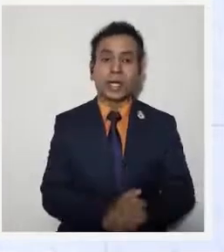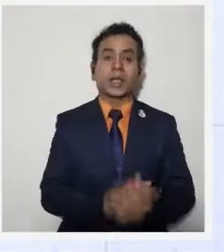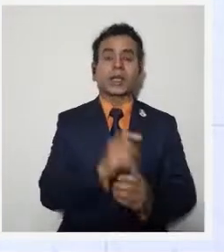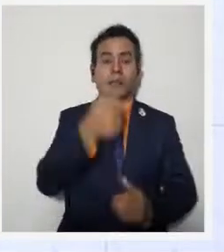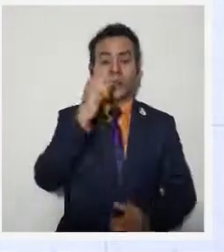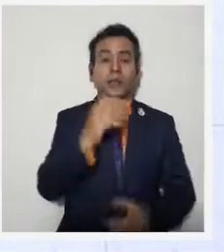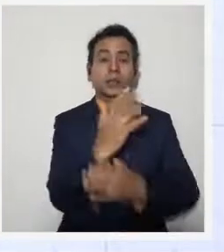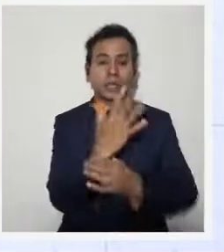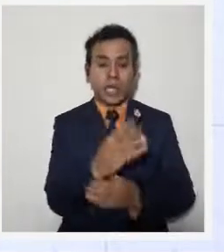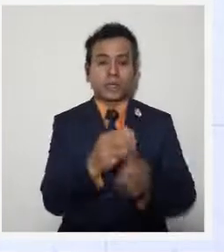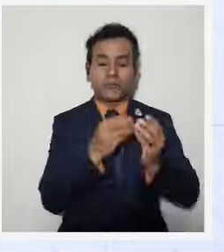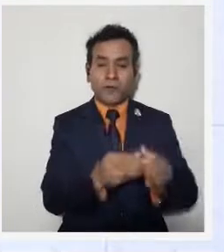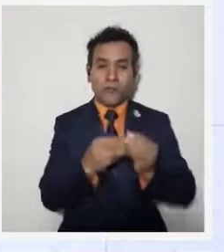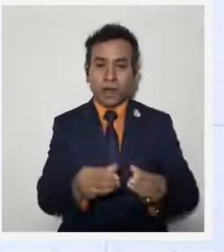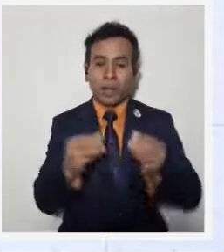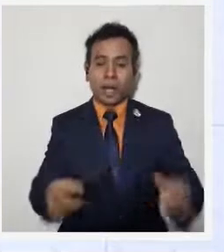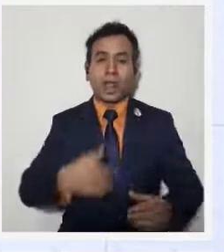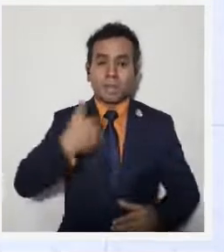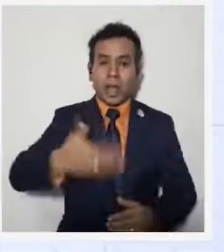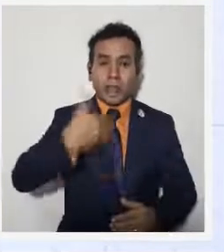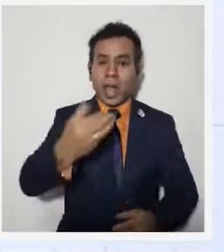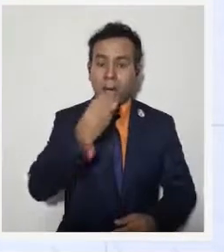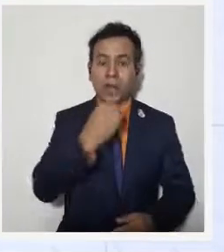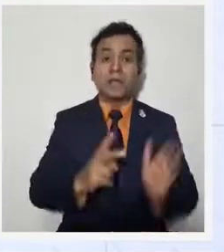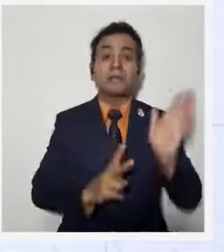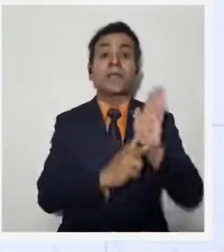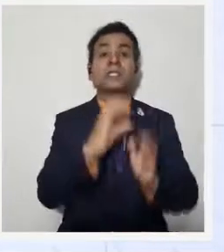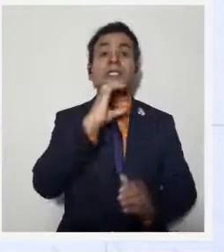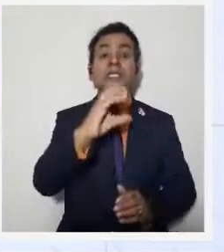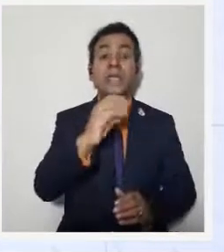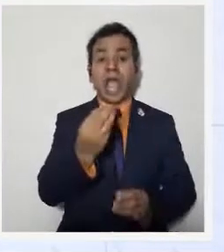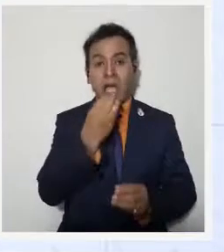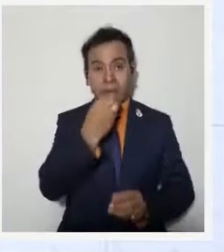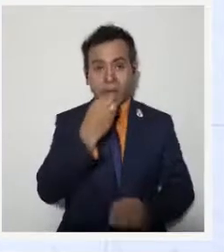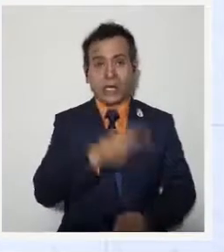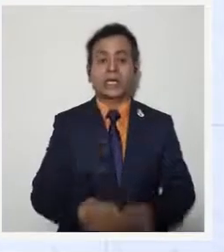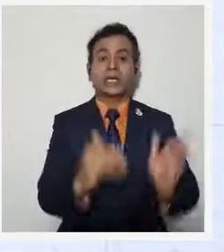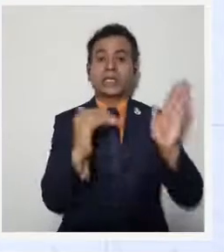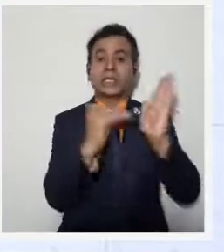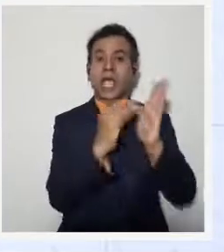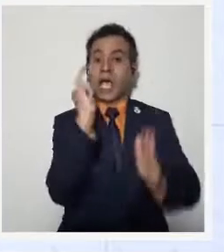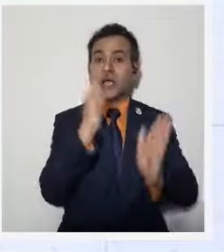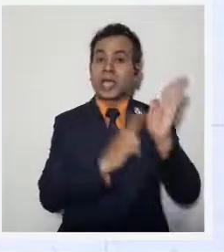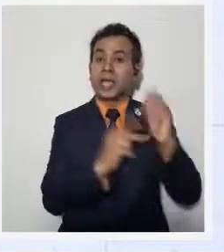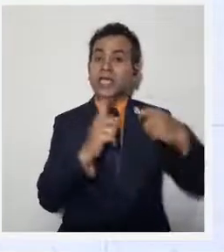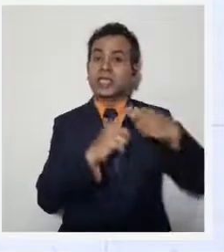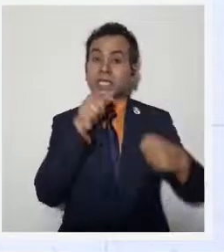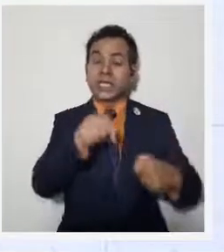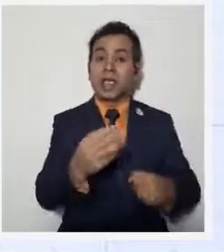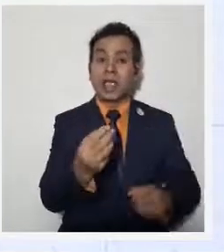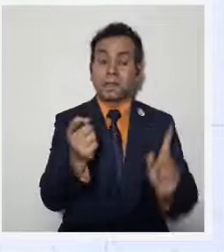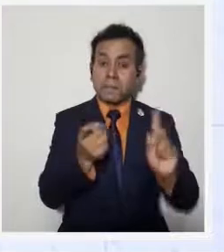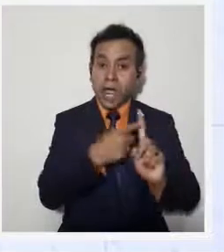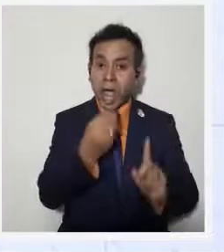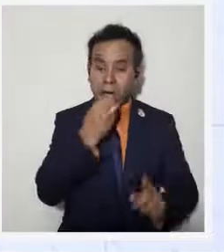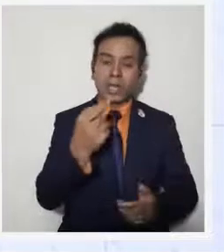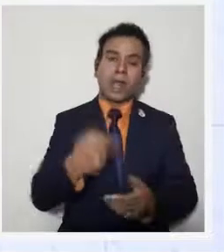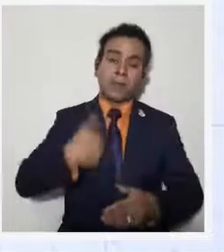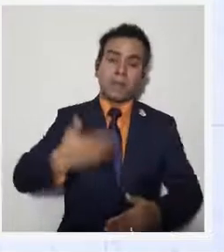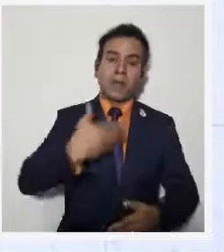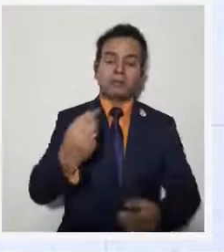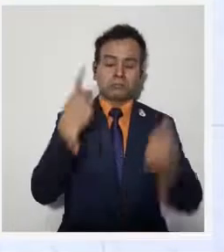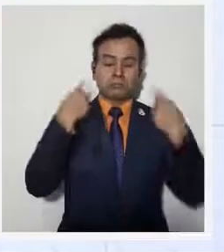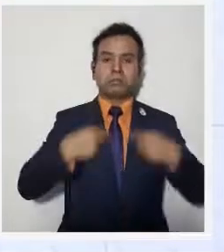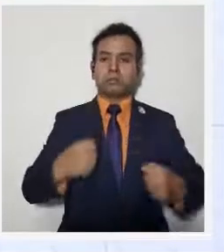খাবার গ্রহণ করবেন, বেশি করে পানি খাবেন, তরল খাবার খাবেন এবং টাটকা শাকসবজি ফলমূল যেটা ভিটামিন সি